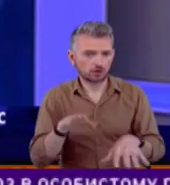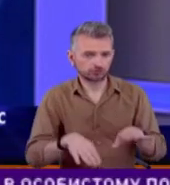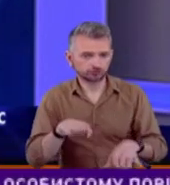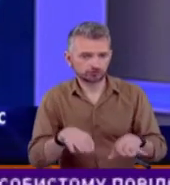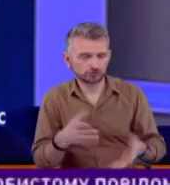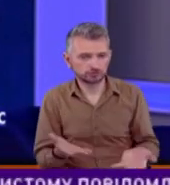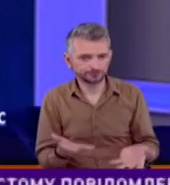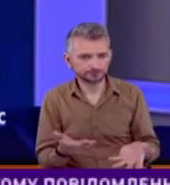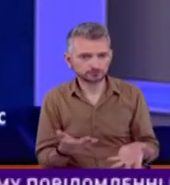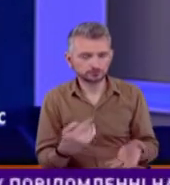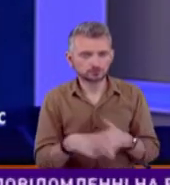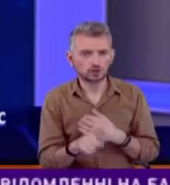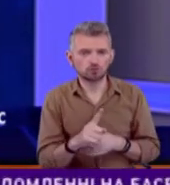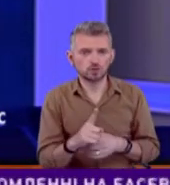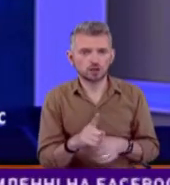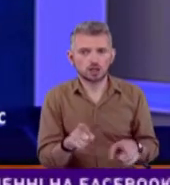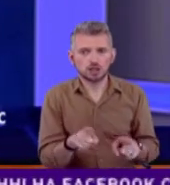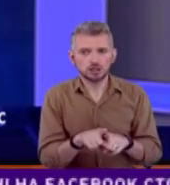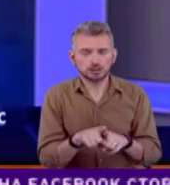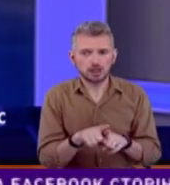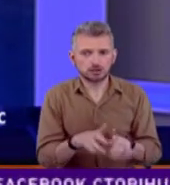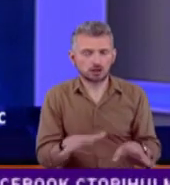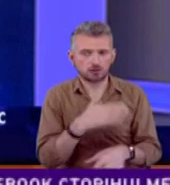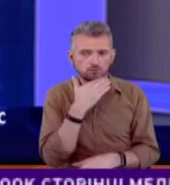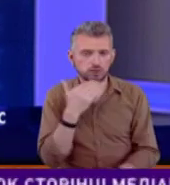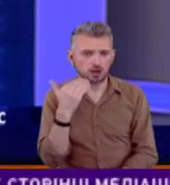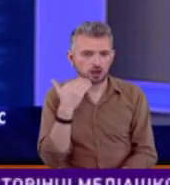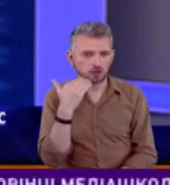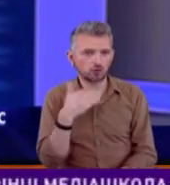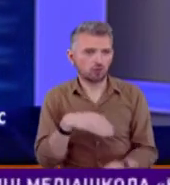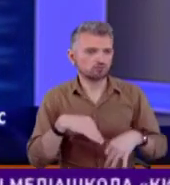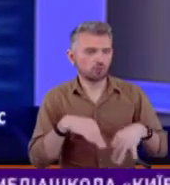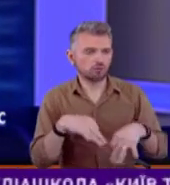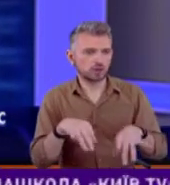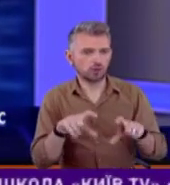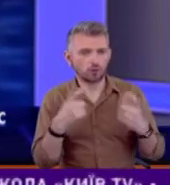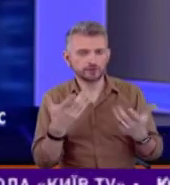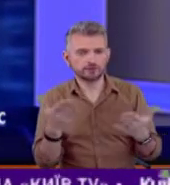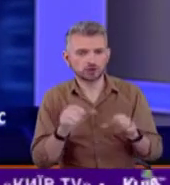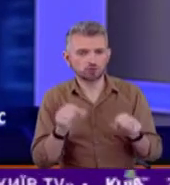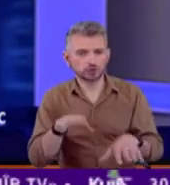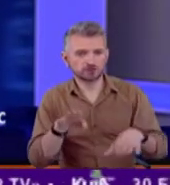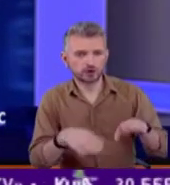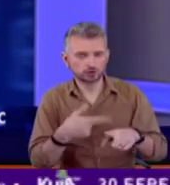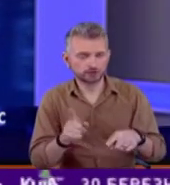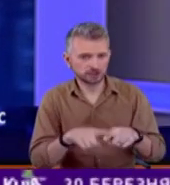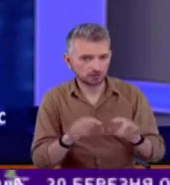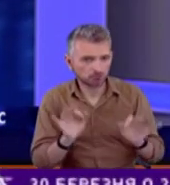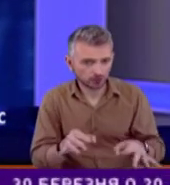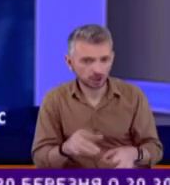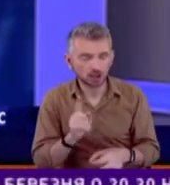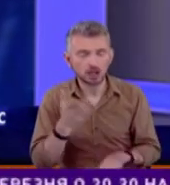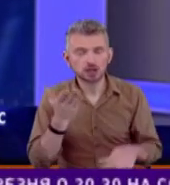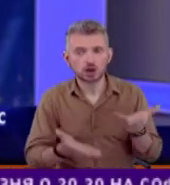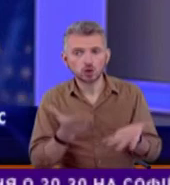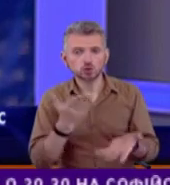габаритно-вагових параметрів, тому що не така велика кількість мобільних сьогодні офісів, які можуть зважувати, це правда. Але якщо